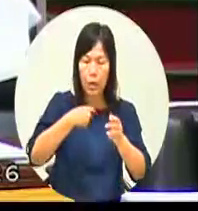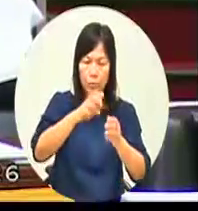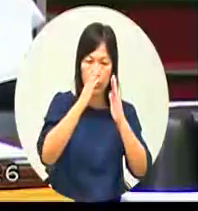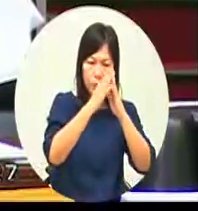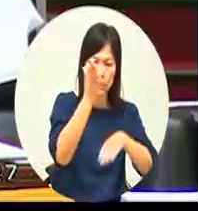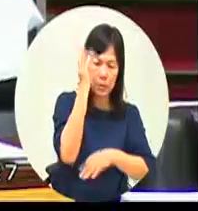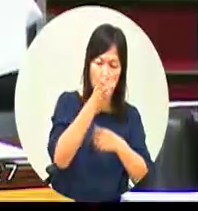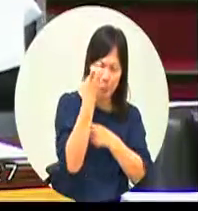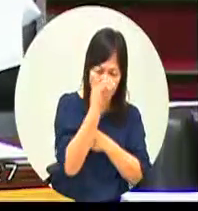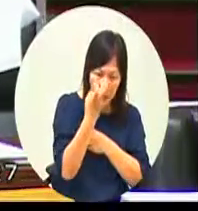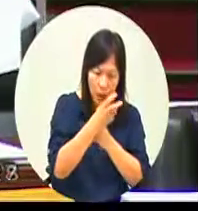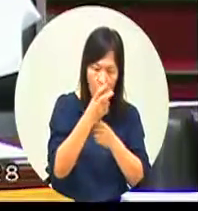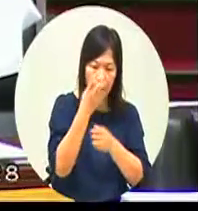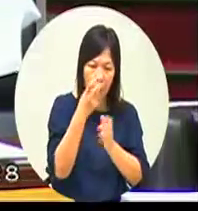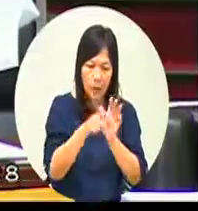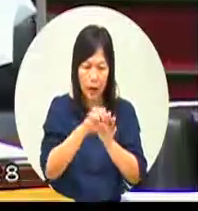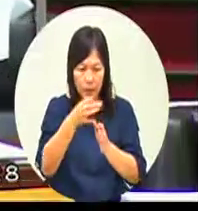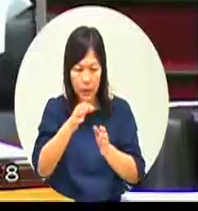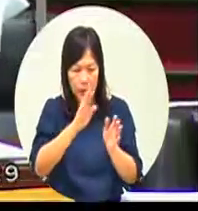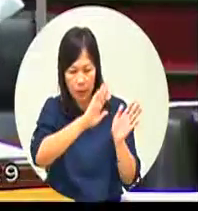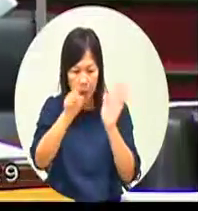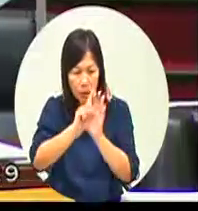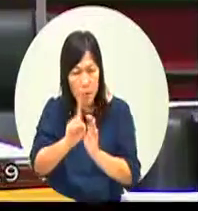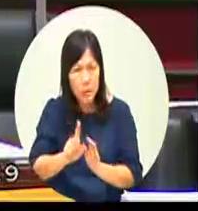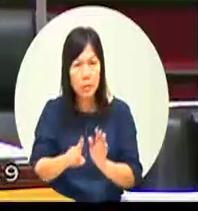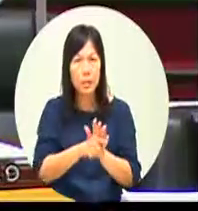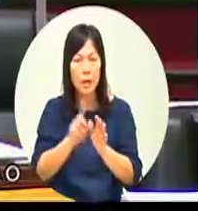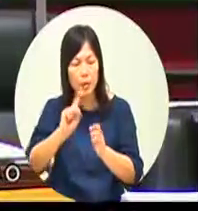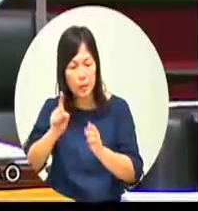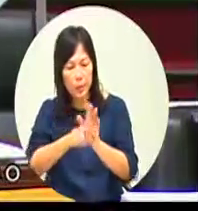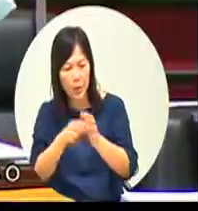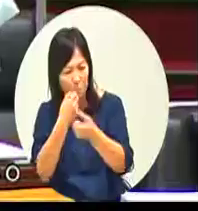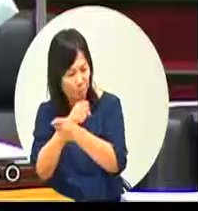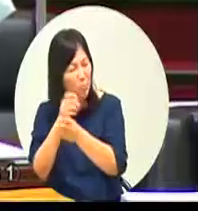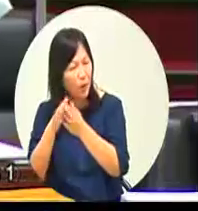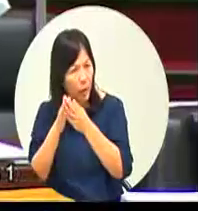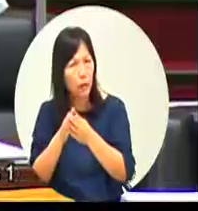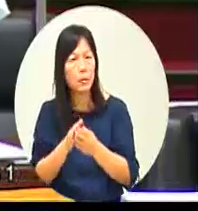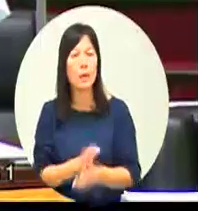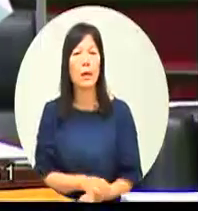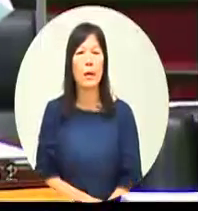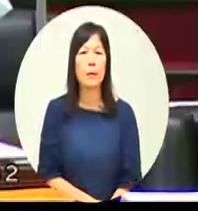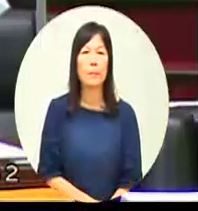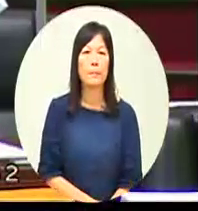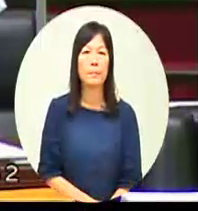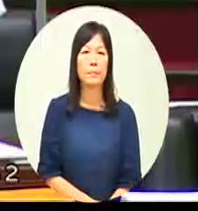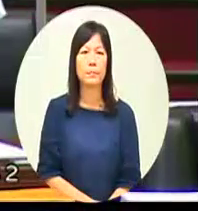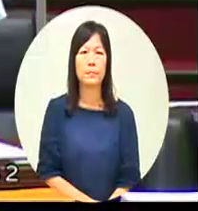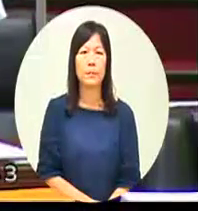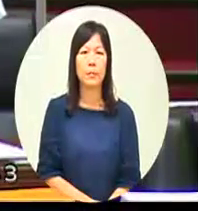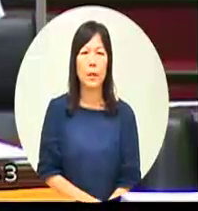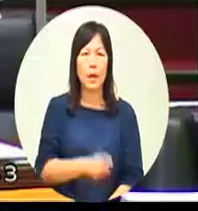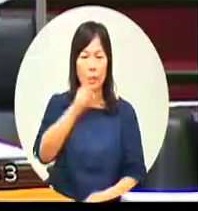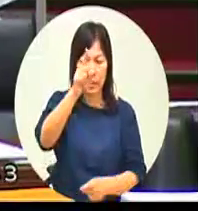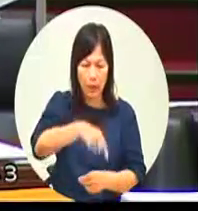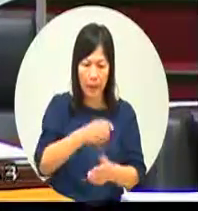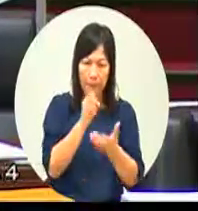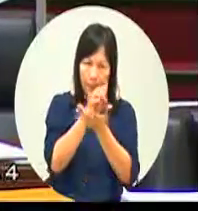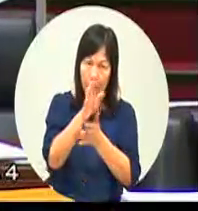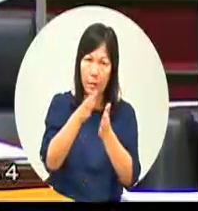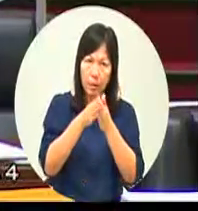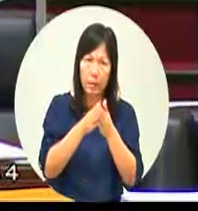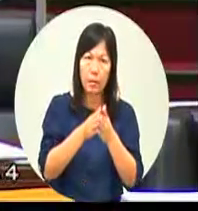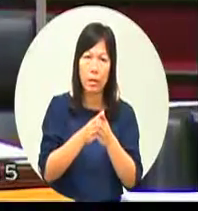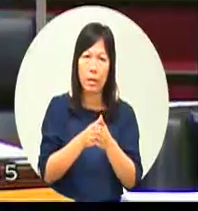核，然后预算执行的情形，哪些需要参考的，那因为他来这里报告，